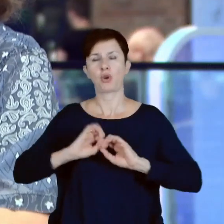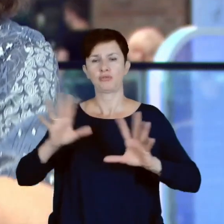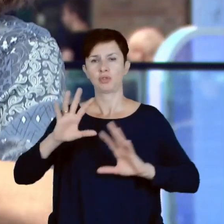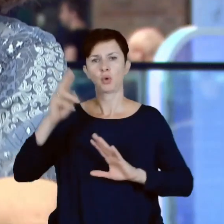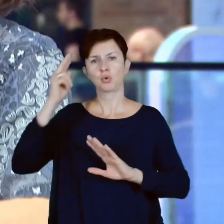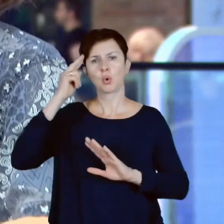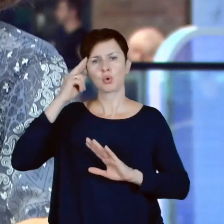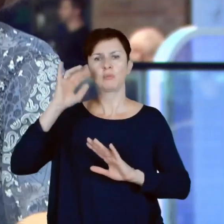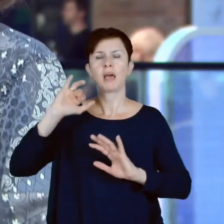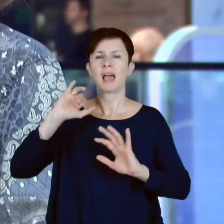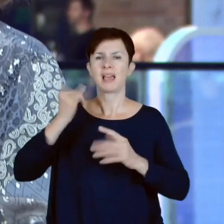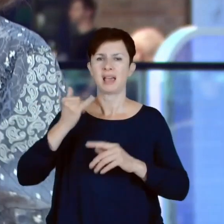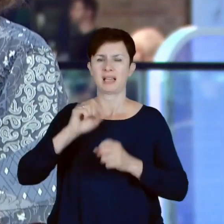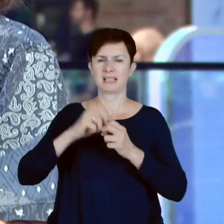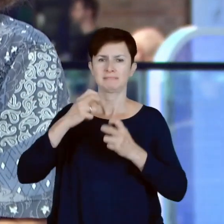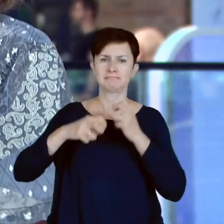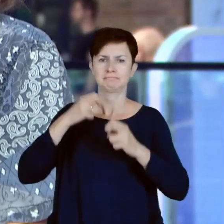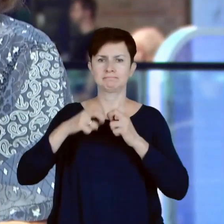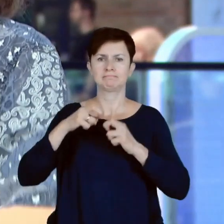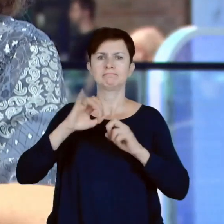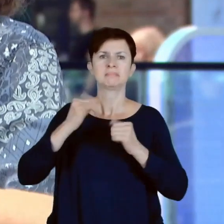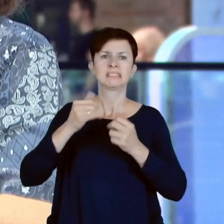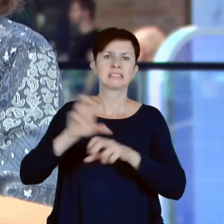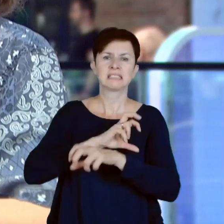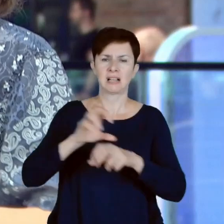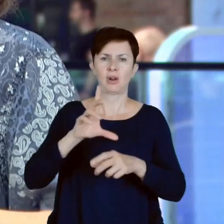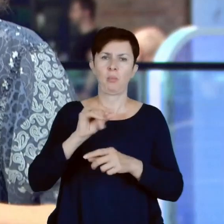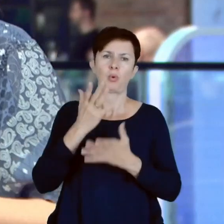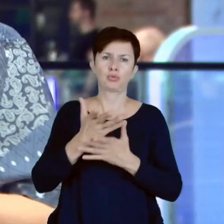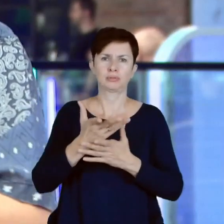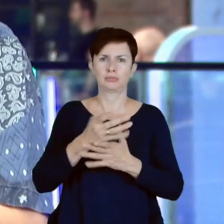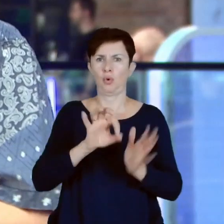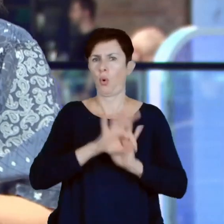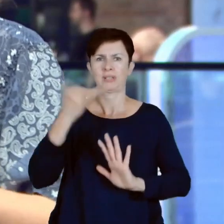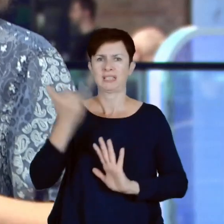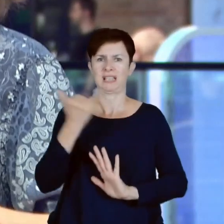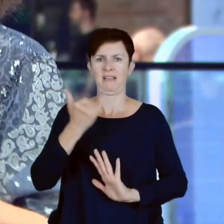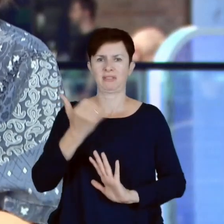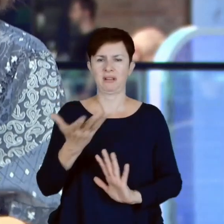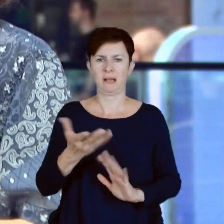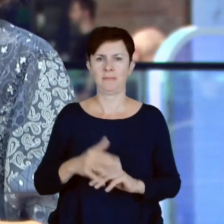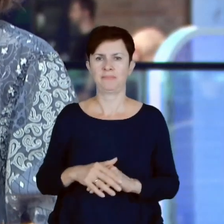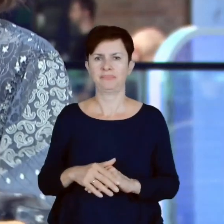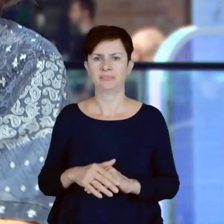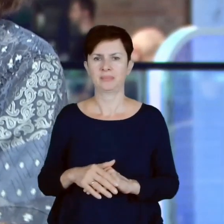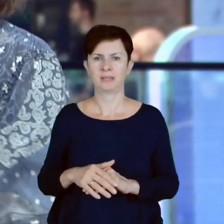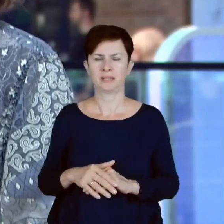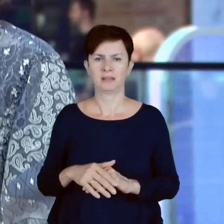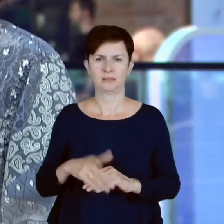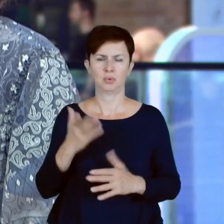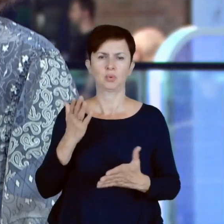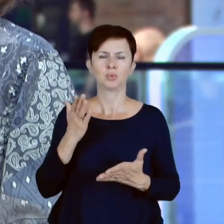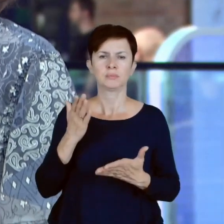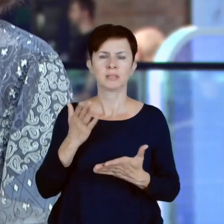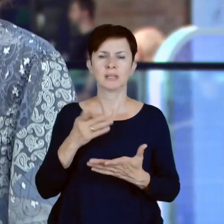złożona, bo ona zawsze tam była. To znaczy tworzenie treści jest już na tyle niszowe i jest na tyle sprofesjonalizowane, bo to też